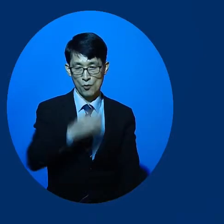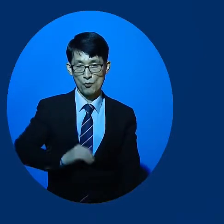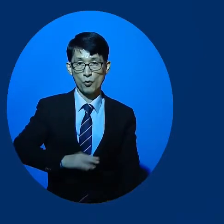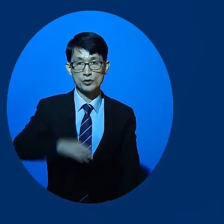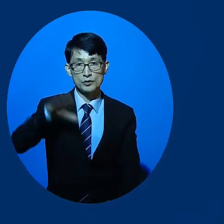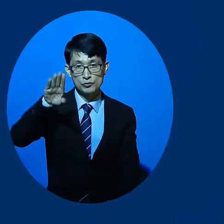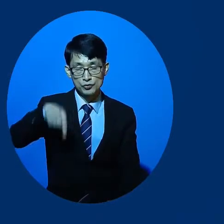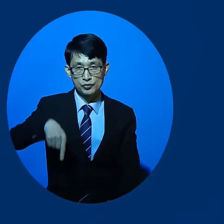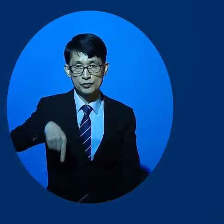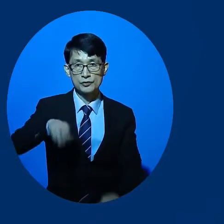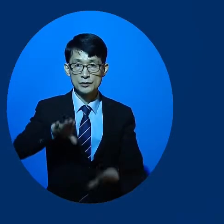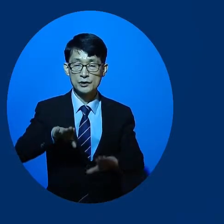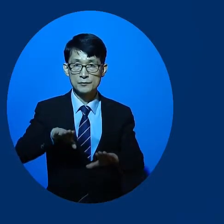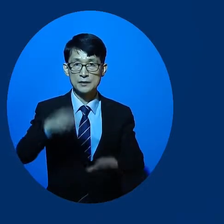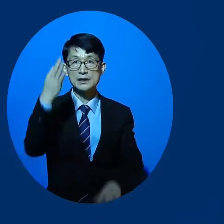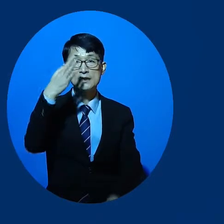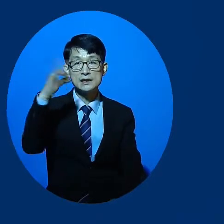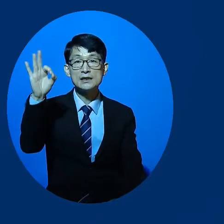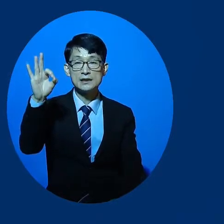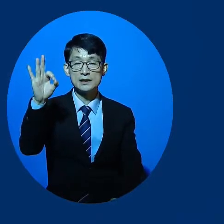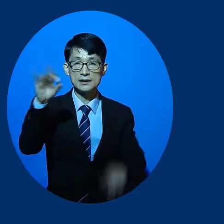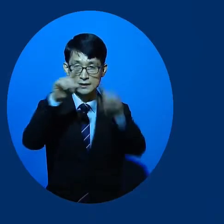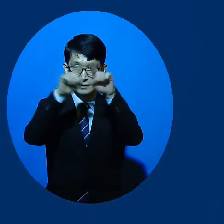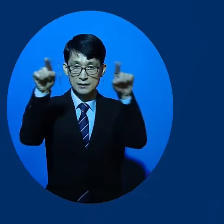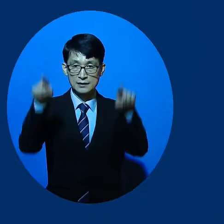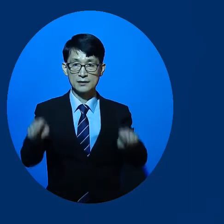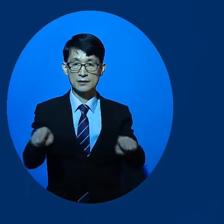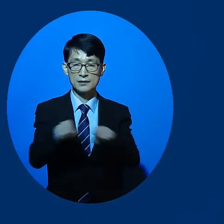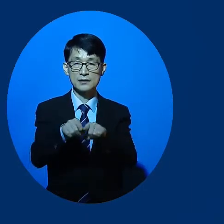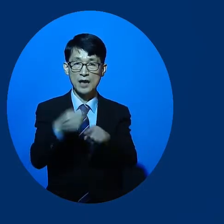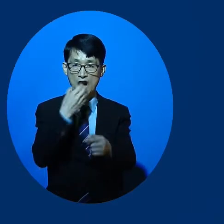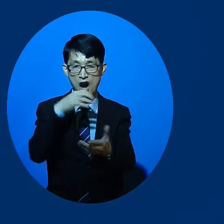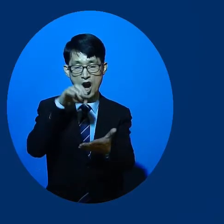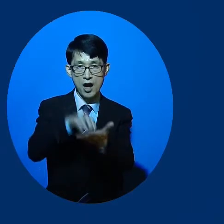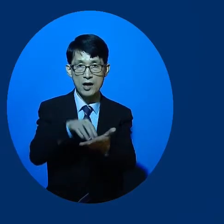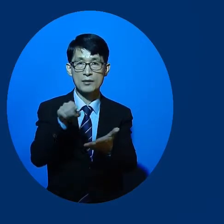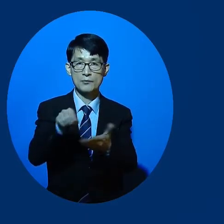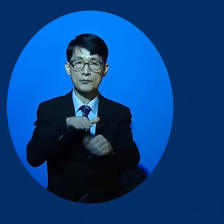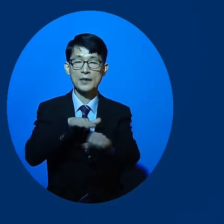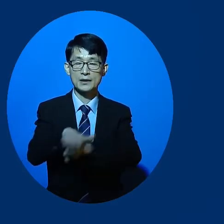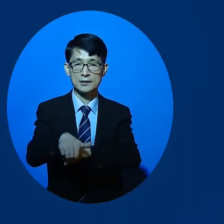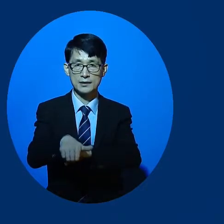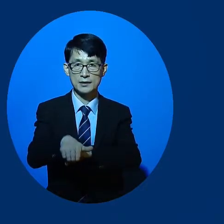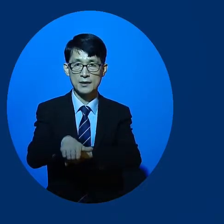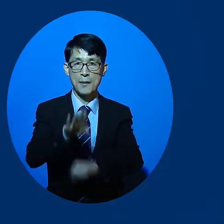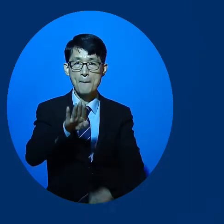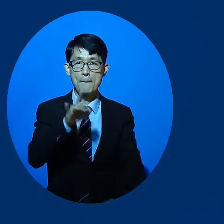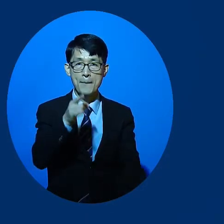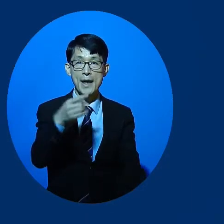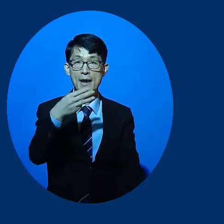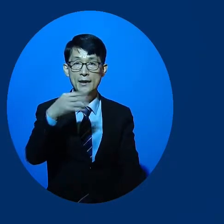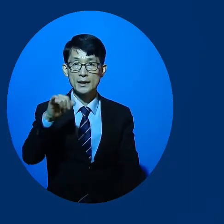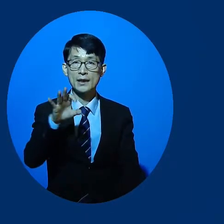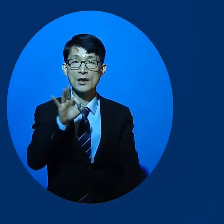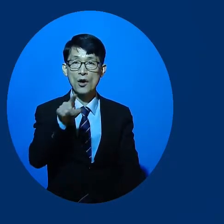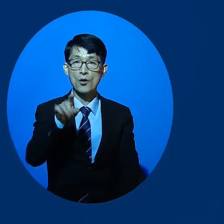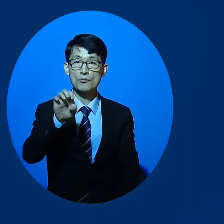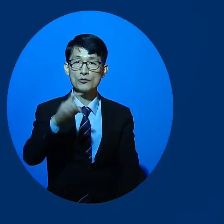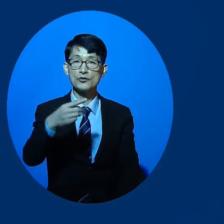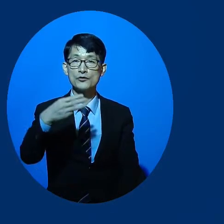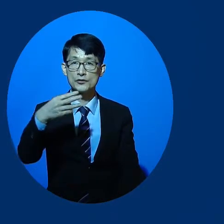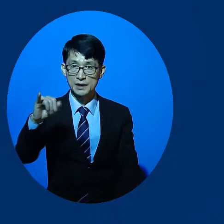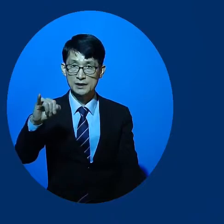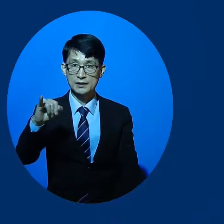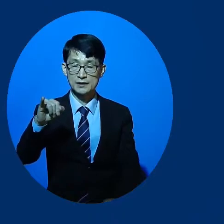보건복지에서 시행하고 있는 인증제인데요. 이 배리어프리 인증제도인데 마크가